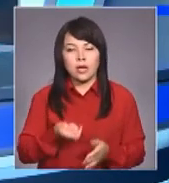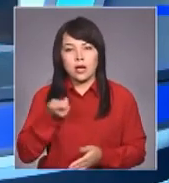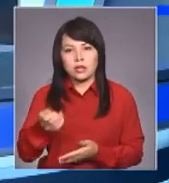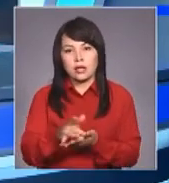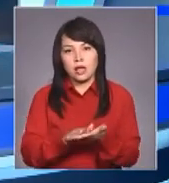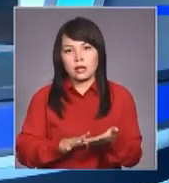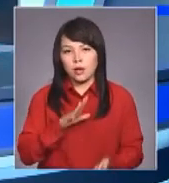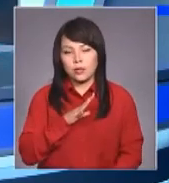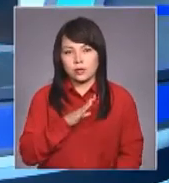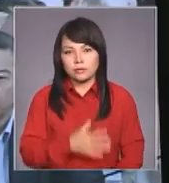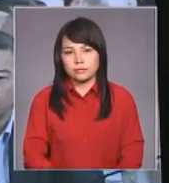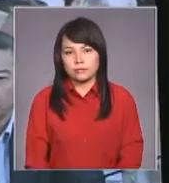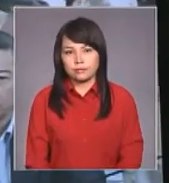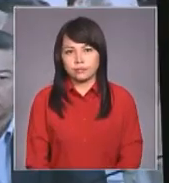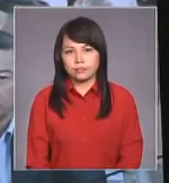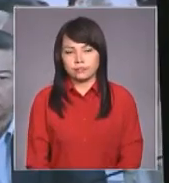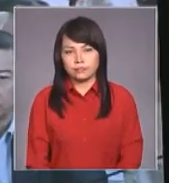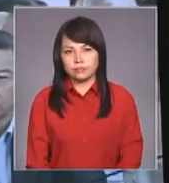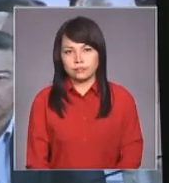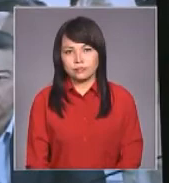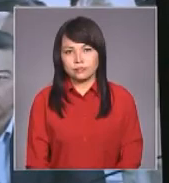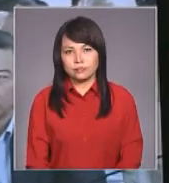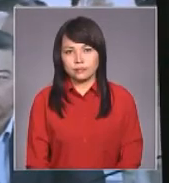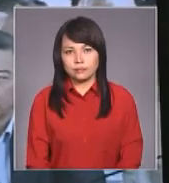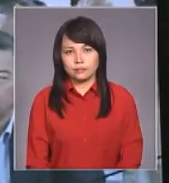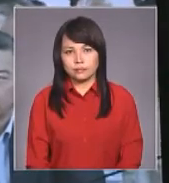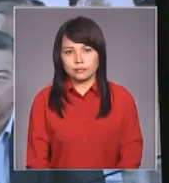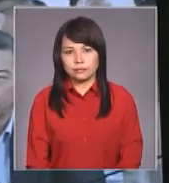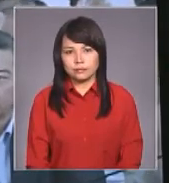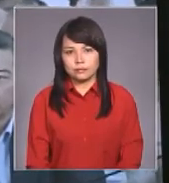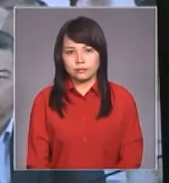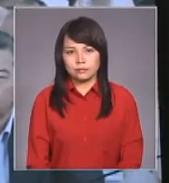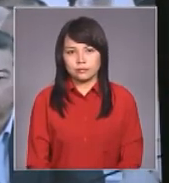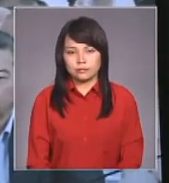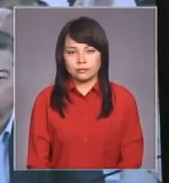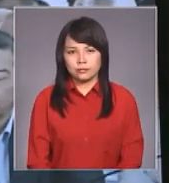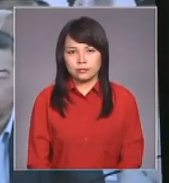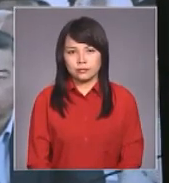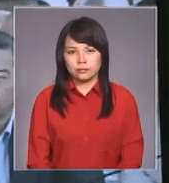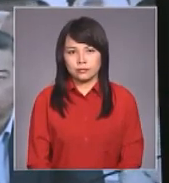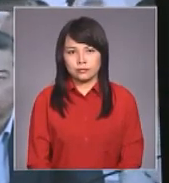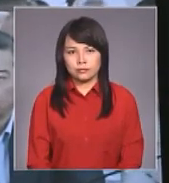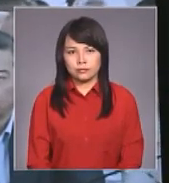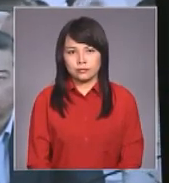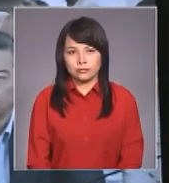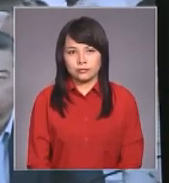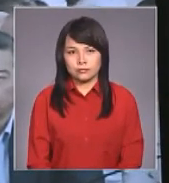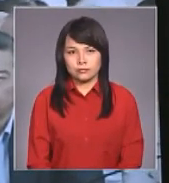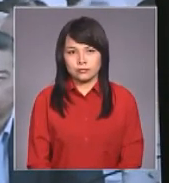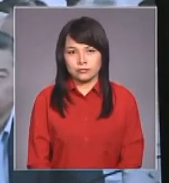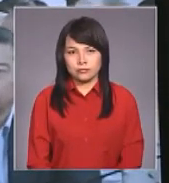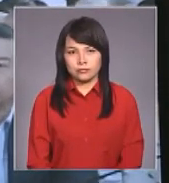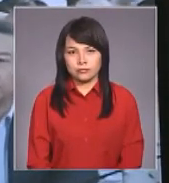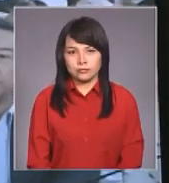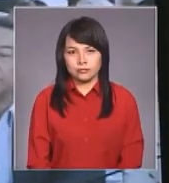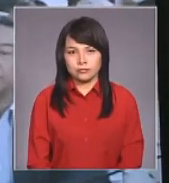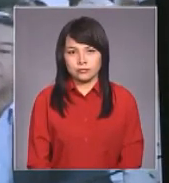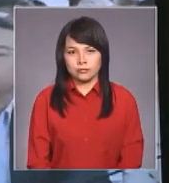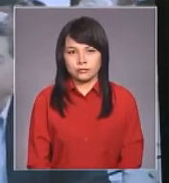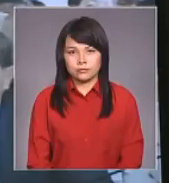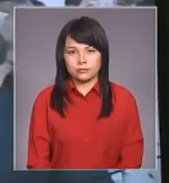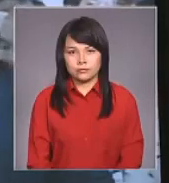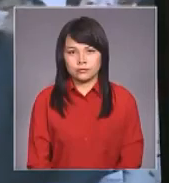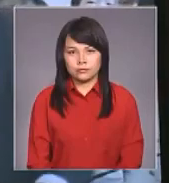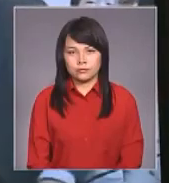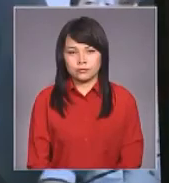жолдады. Поэтому я прошу вас в этой части уголовное преследование прекратить. Хорошо.